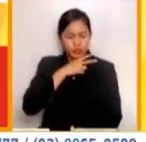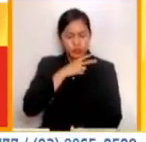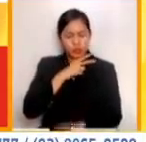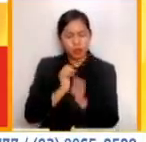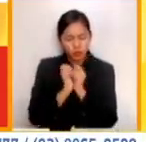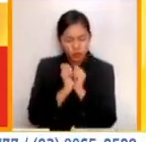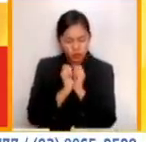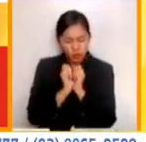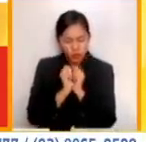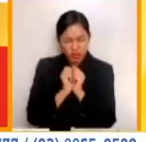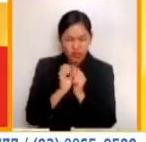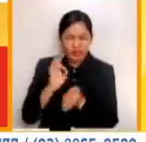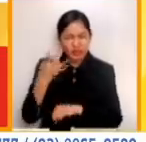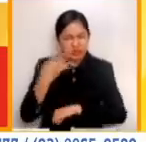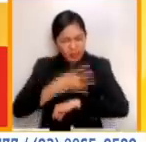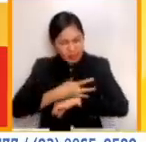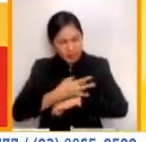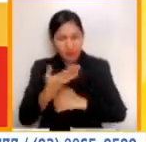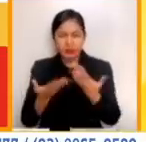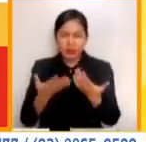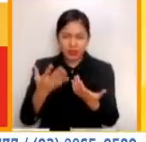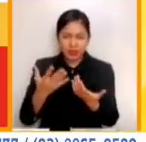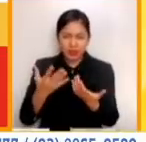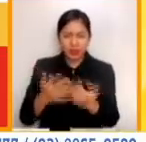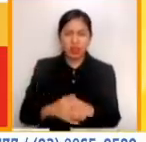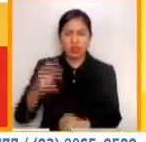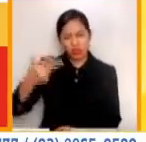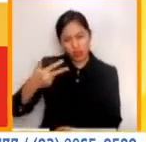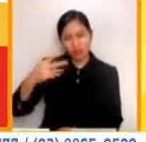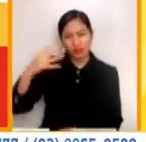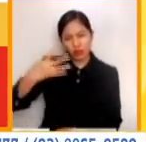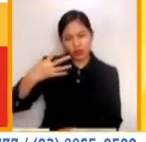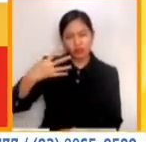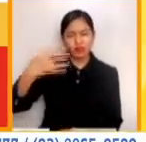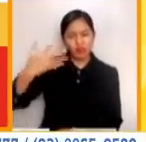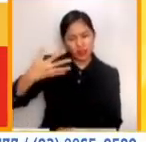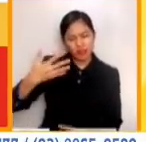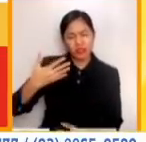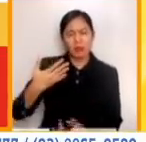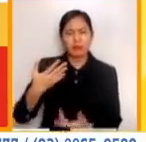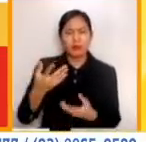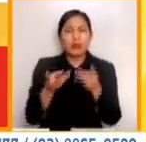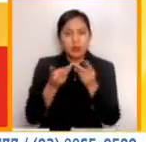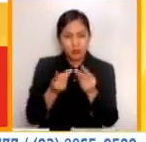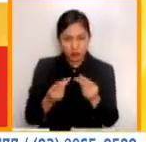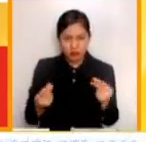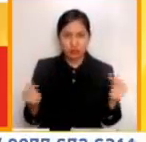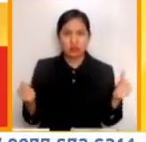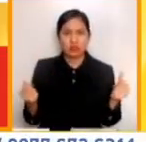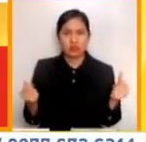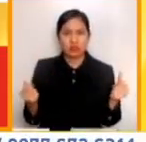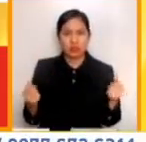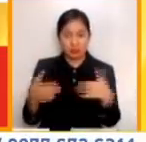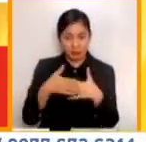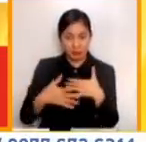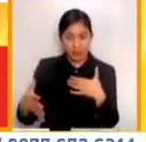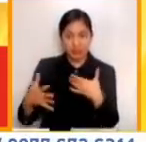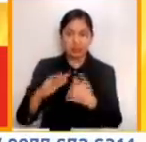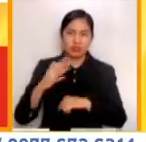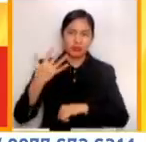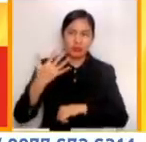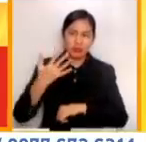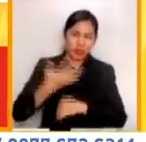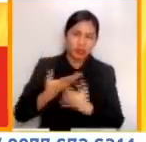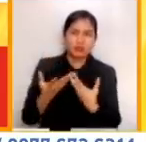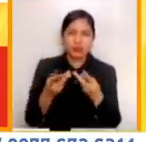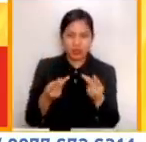2nd, 3rd, 4th, 5th. Ganun yan. Talagang lalabas yan. Beyond that, medyo wala na. Yan